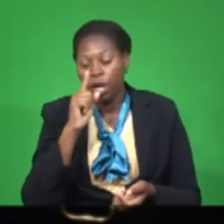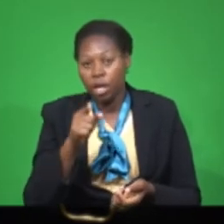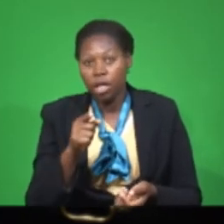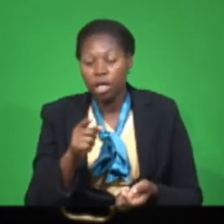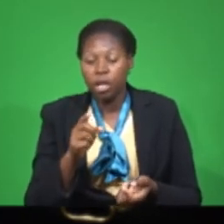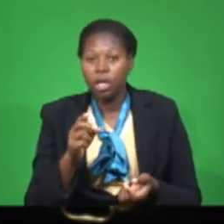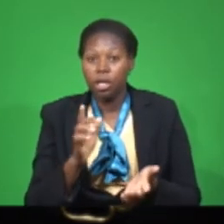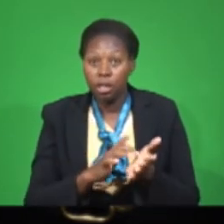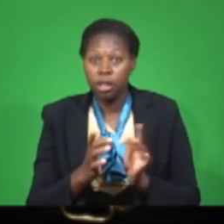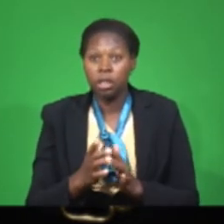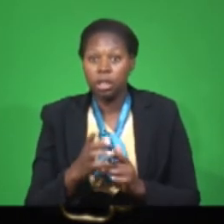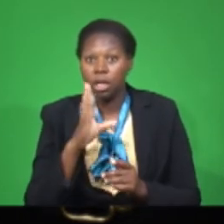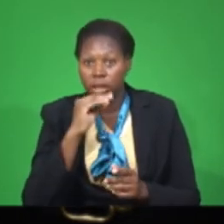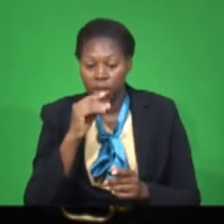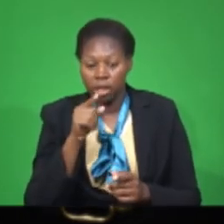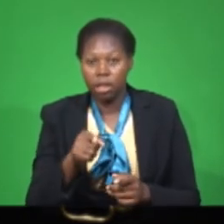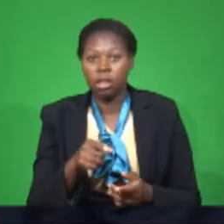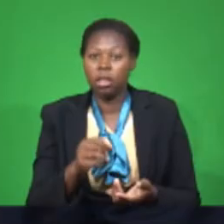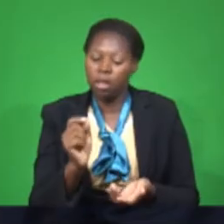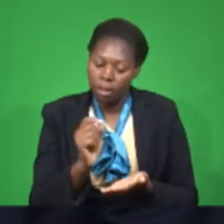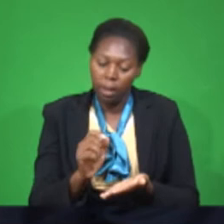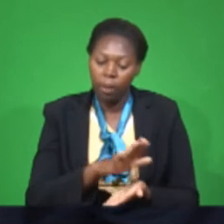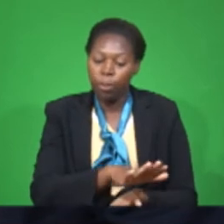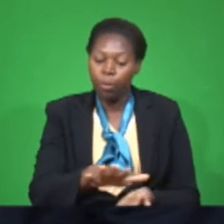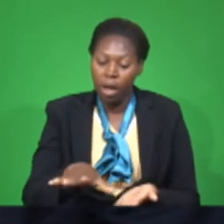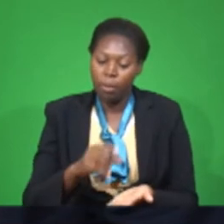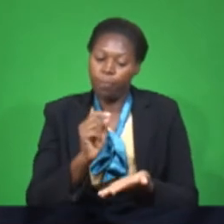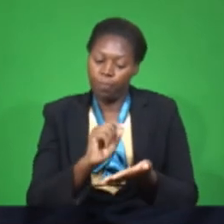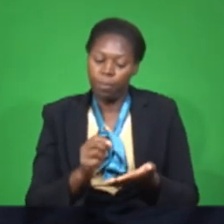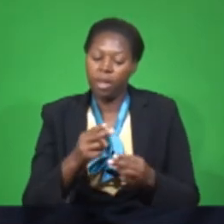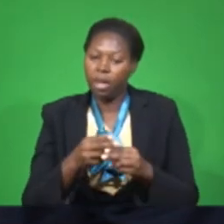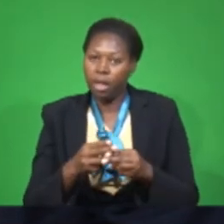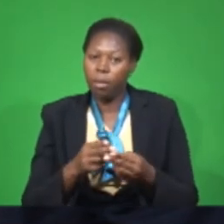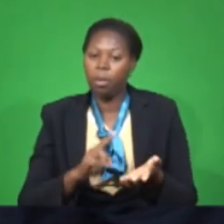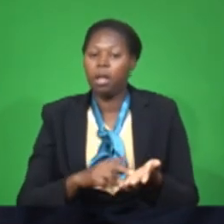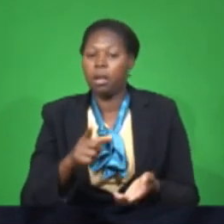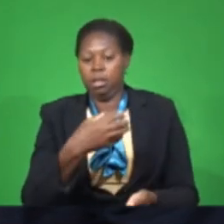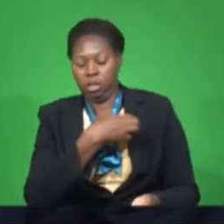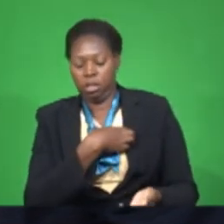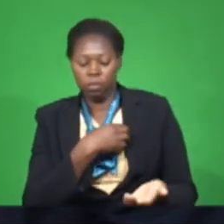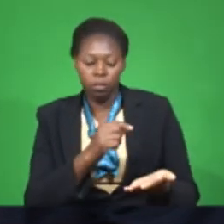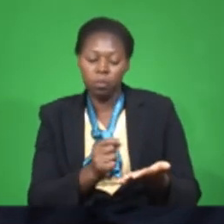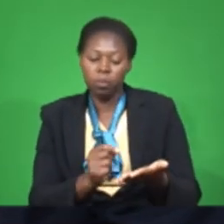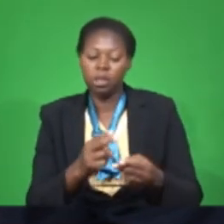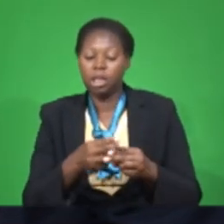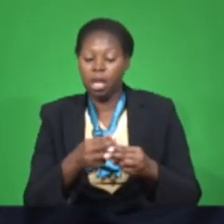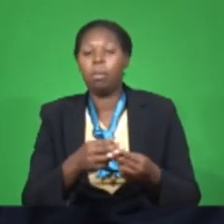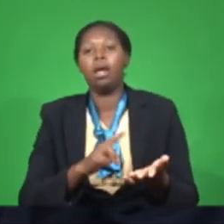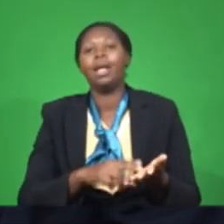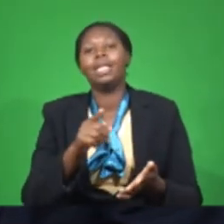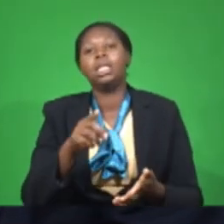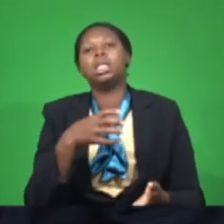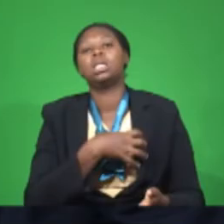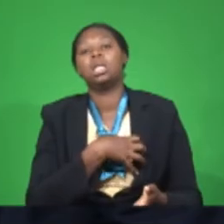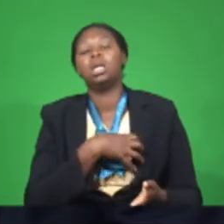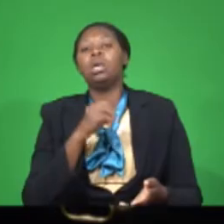remunhu nezvitema zvake. Zita remunhu nezvitema zvake. Saka vanhu vaiuya achiti